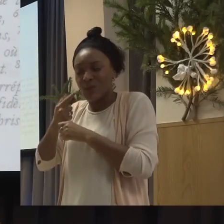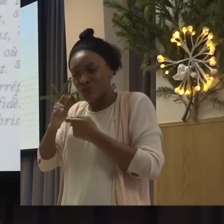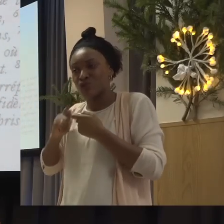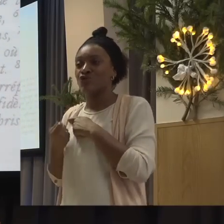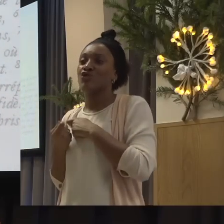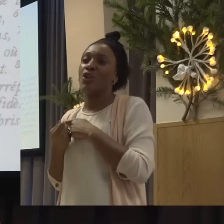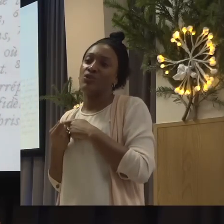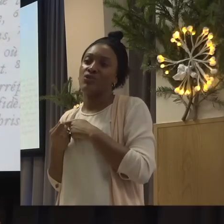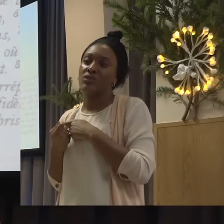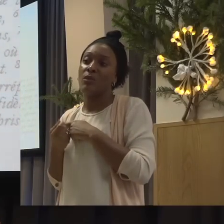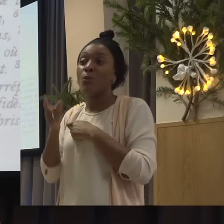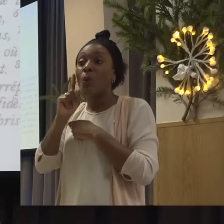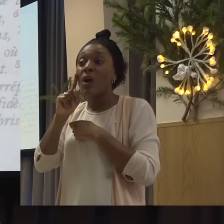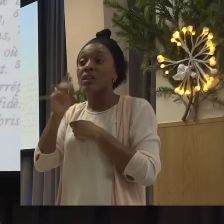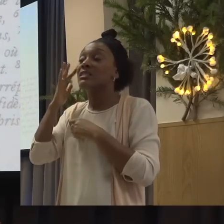Si Jésus revient,